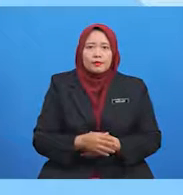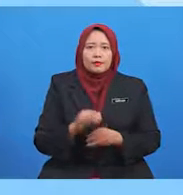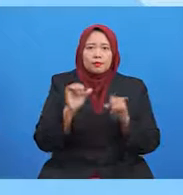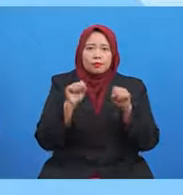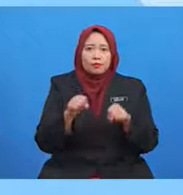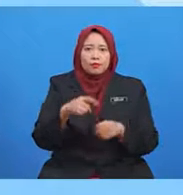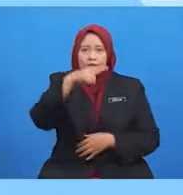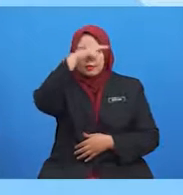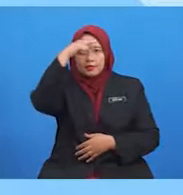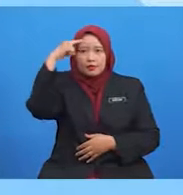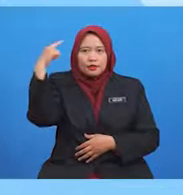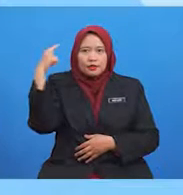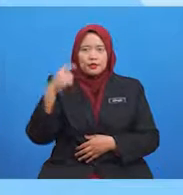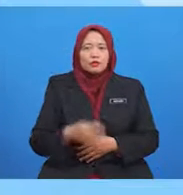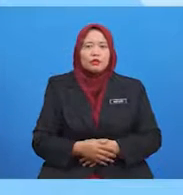tidak sengaja.